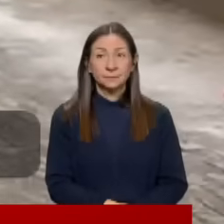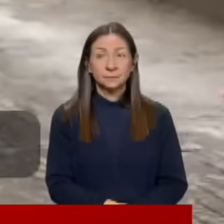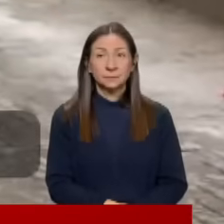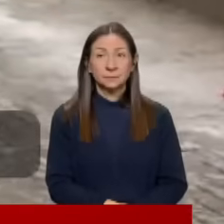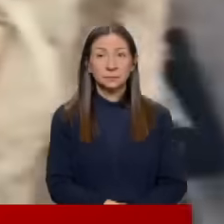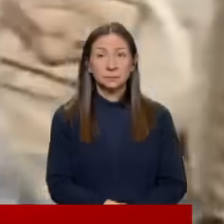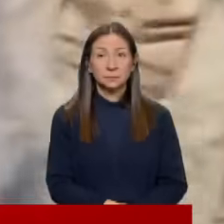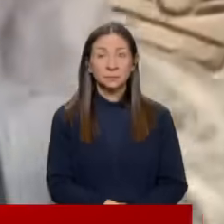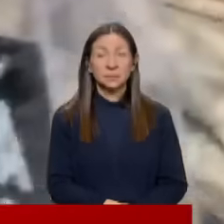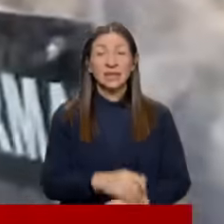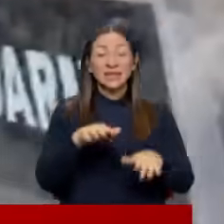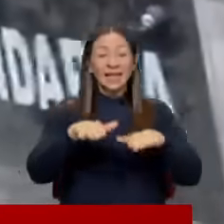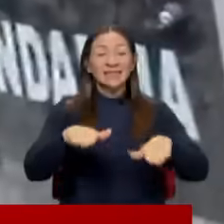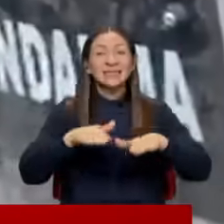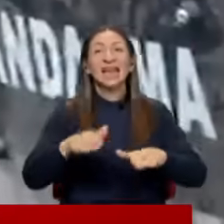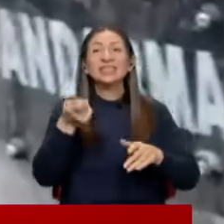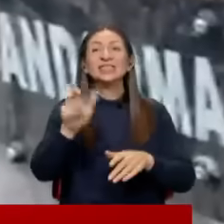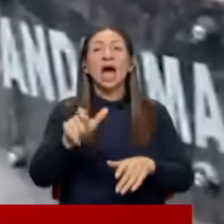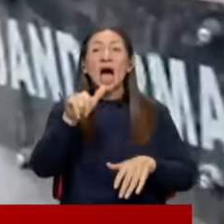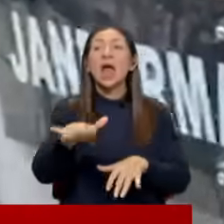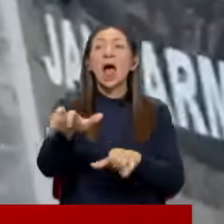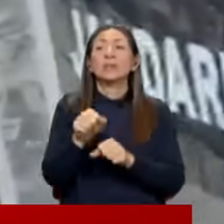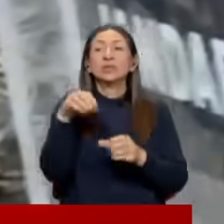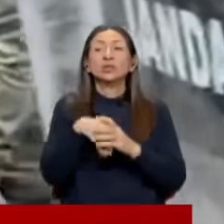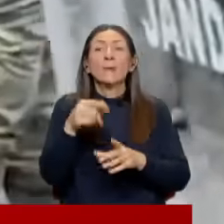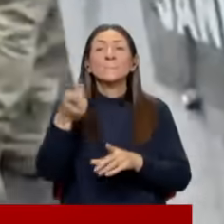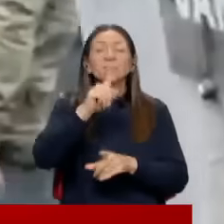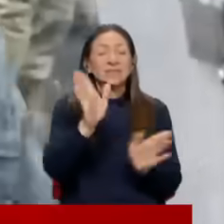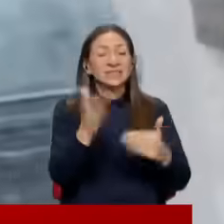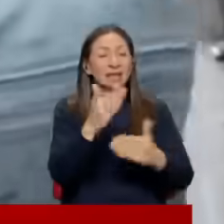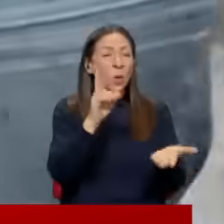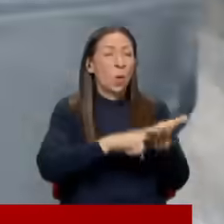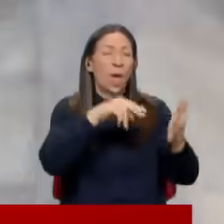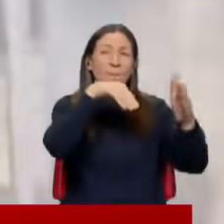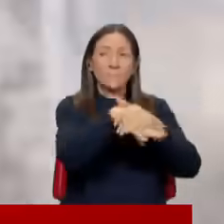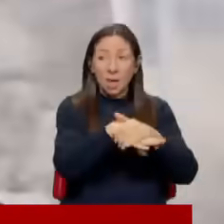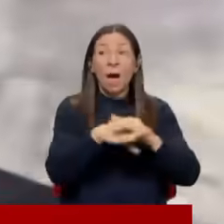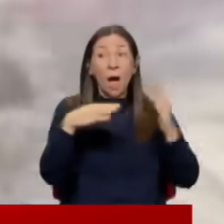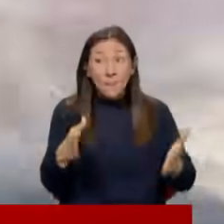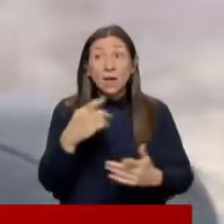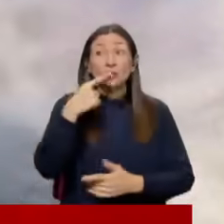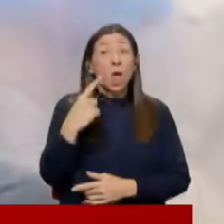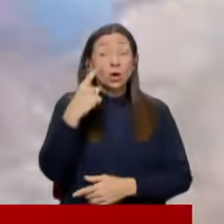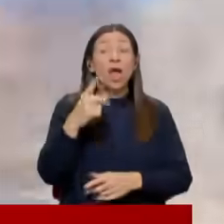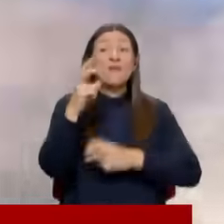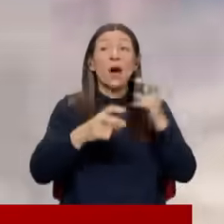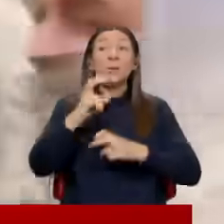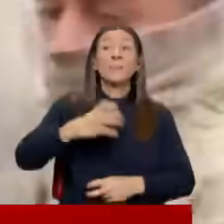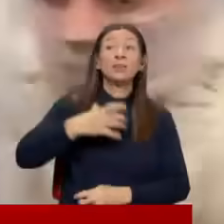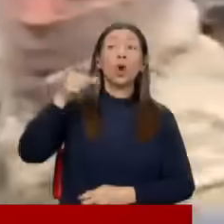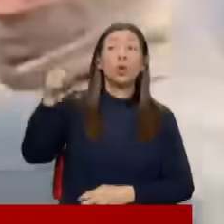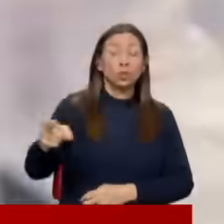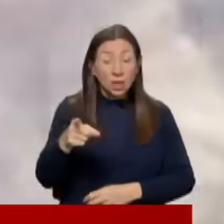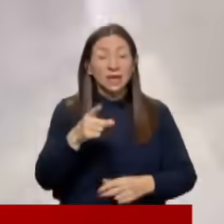değiştirme kararı aldık. Tekstil işçileri haklarını alabilmek için bir başka sendikaya üye oldu. Ancak iddiaya göre fabrika